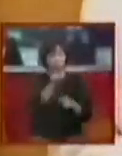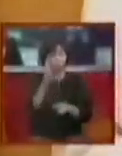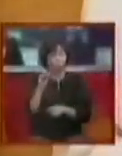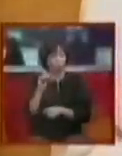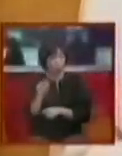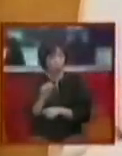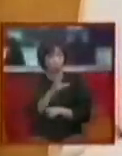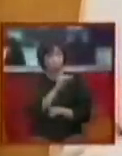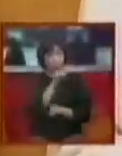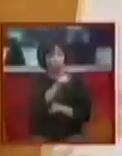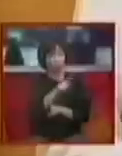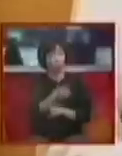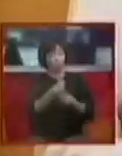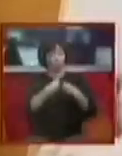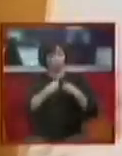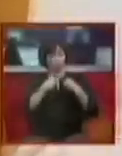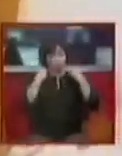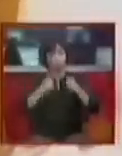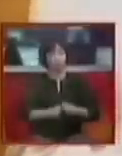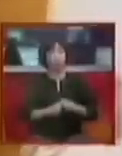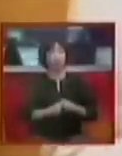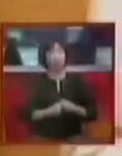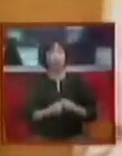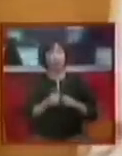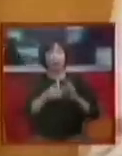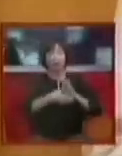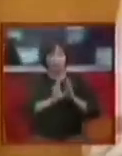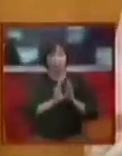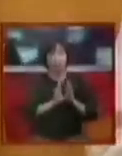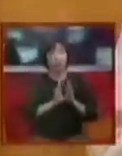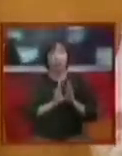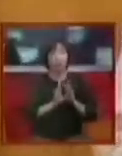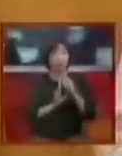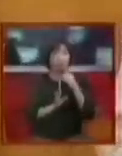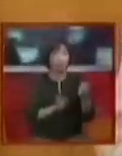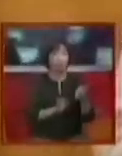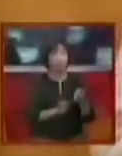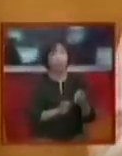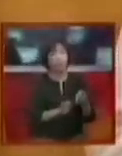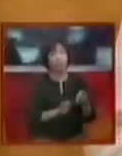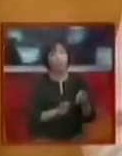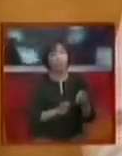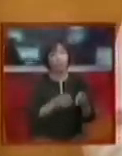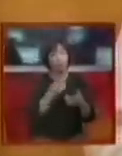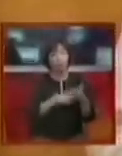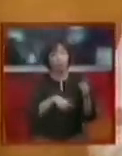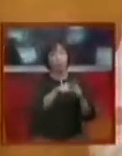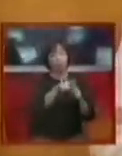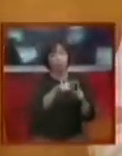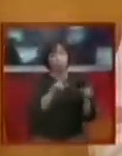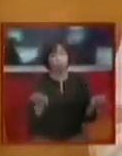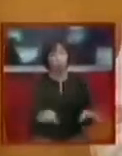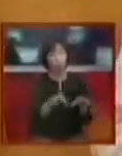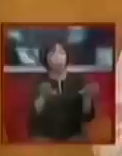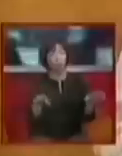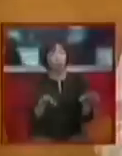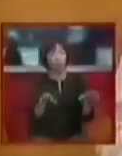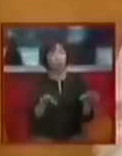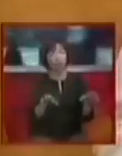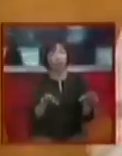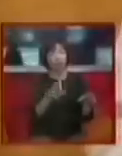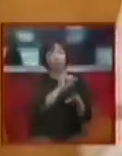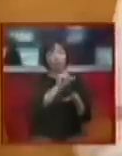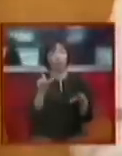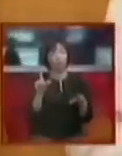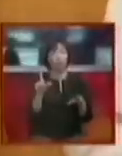kayo pa rin ang lakas. Inuulit ko lang kung lamang ang mga pagbabagong ginawa ninyong posible. Kaya nga po,